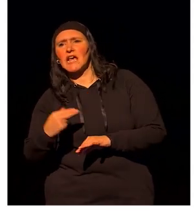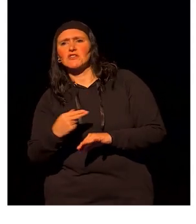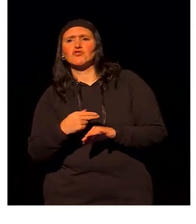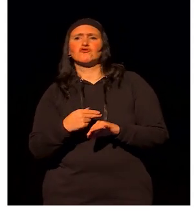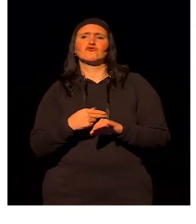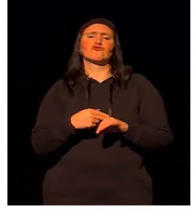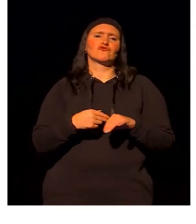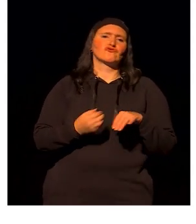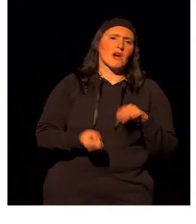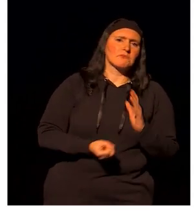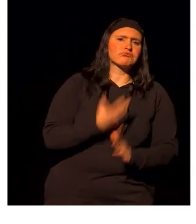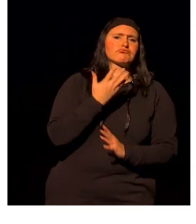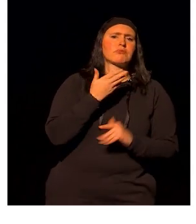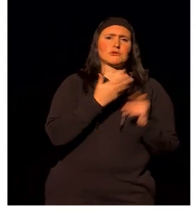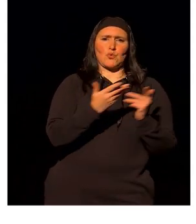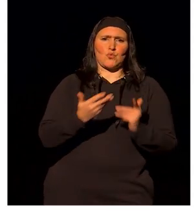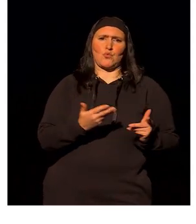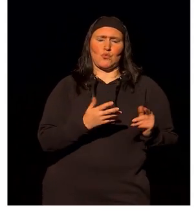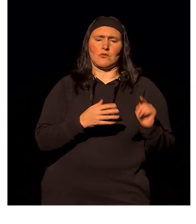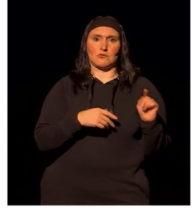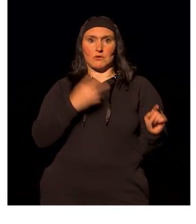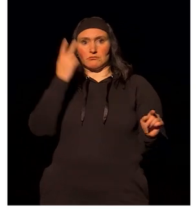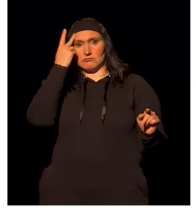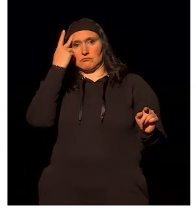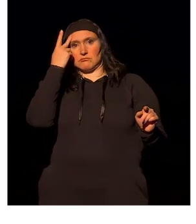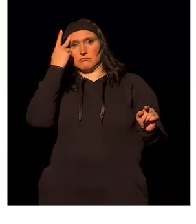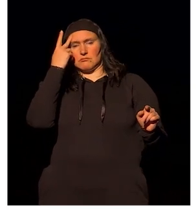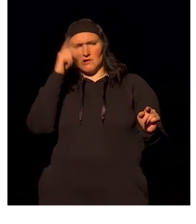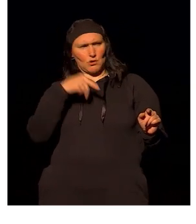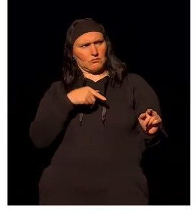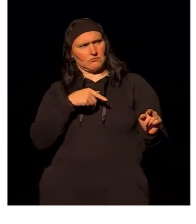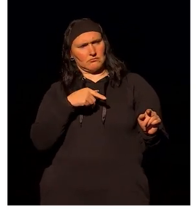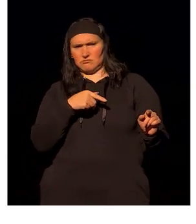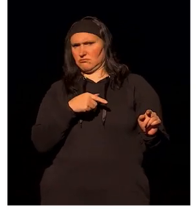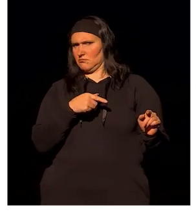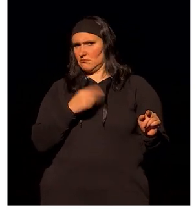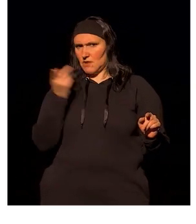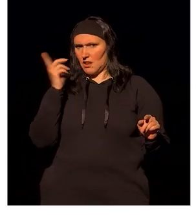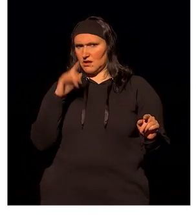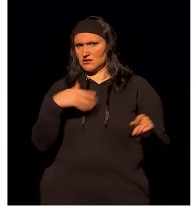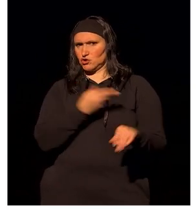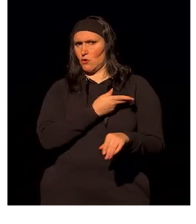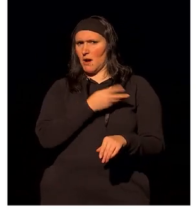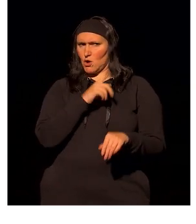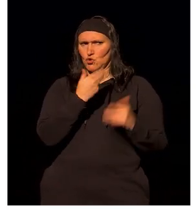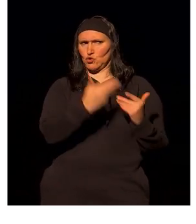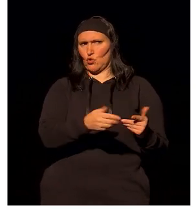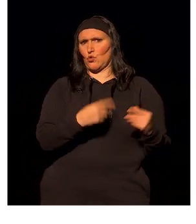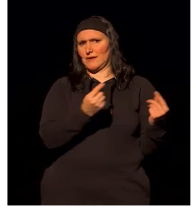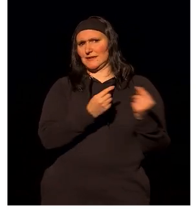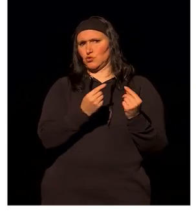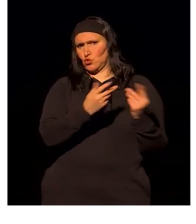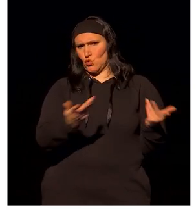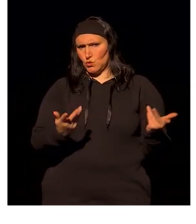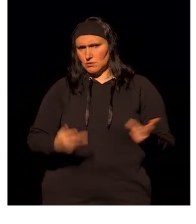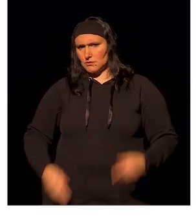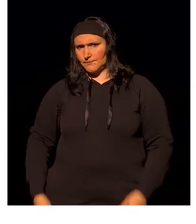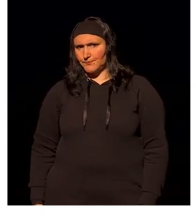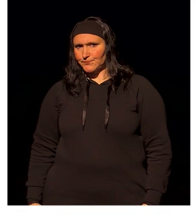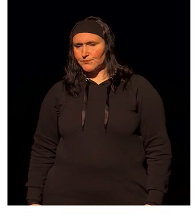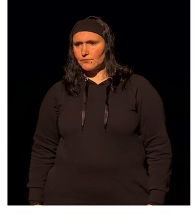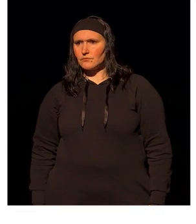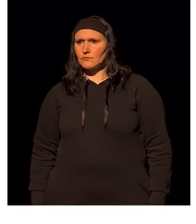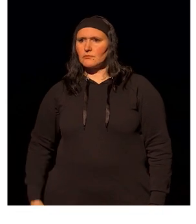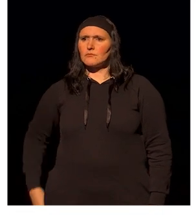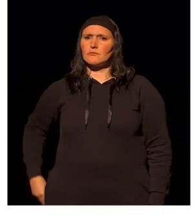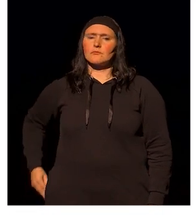Sachen, die mich erinnert haben daran, was für eine Diskussion wir letzten Sommer hatten. Und jetzt ist eine